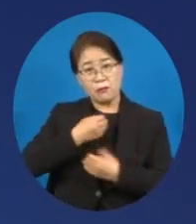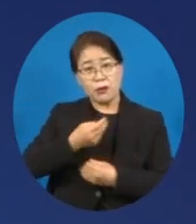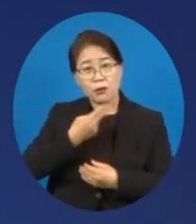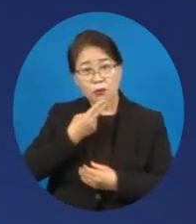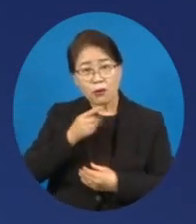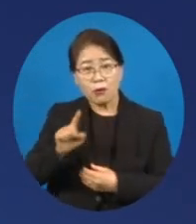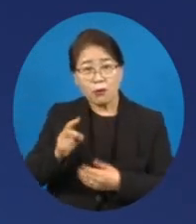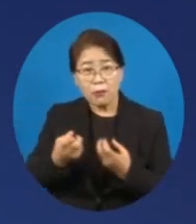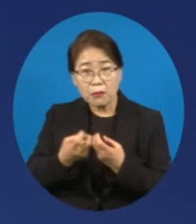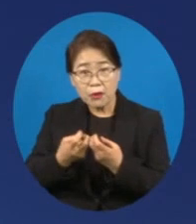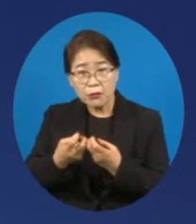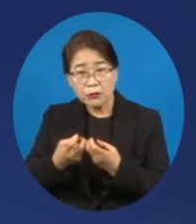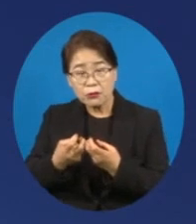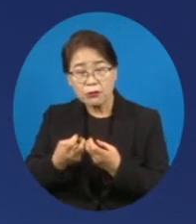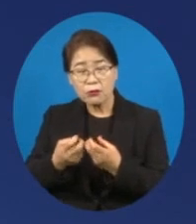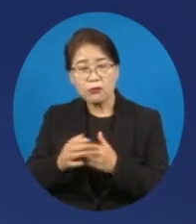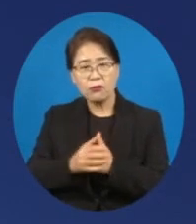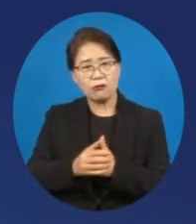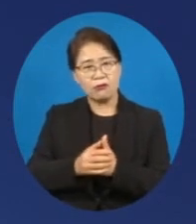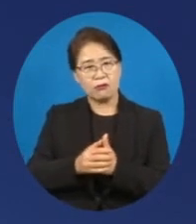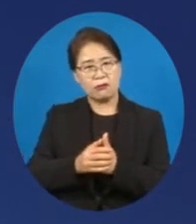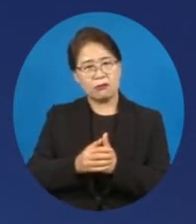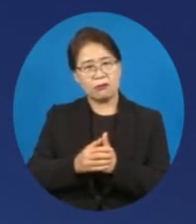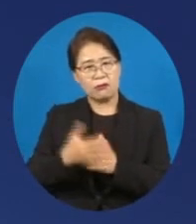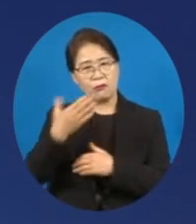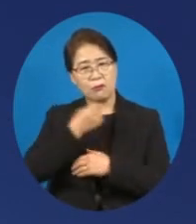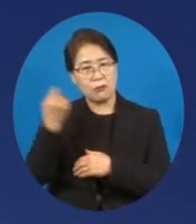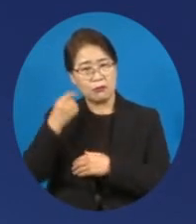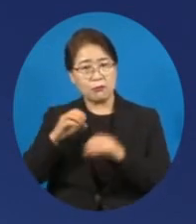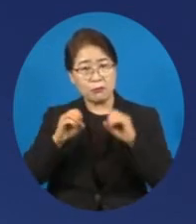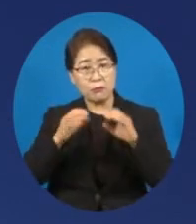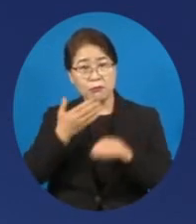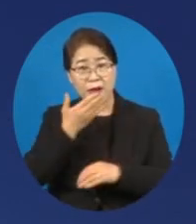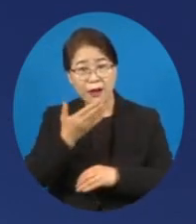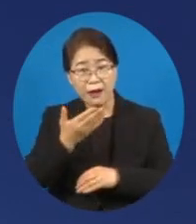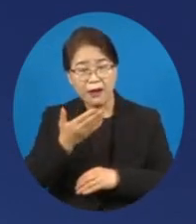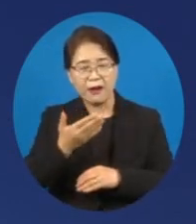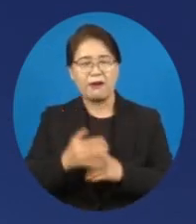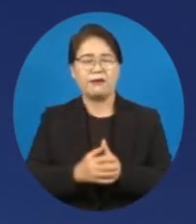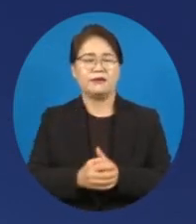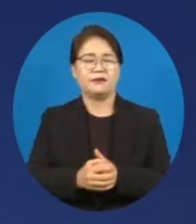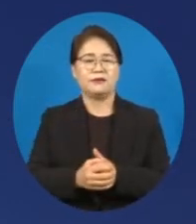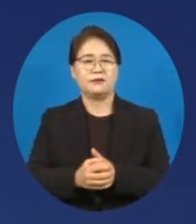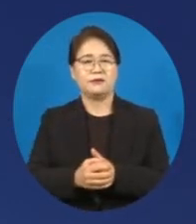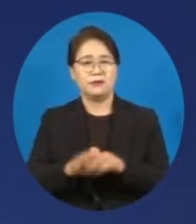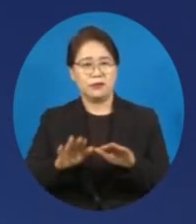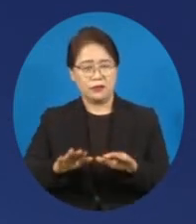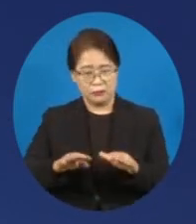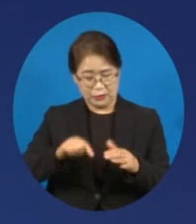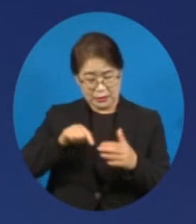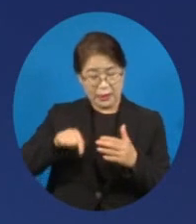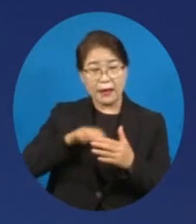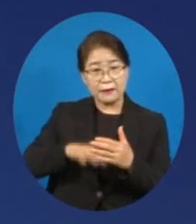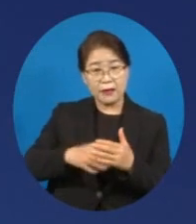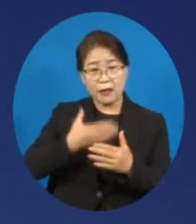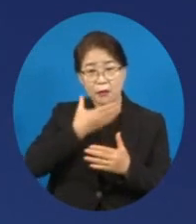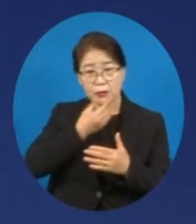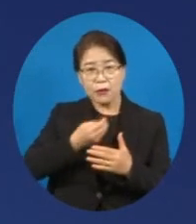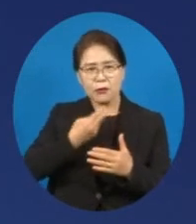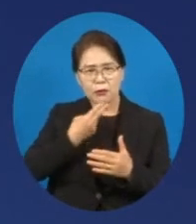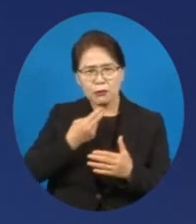어떻게 평안의 복음을 전할 수가 있겠습니까 여러분 오늘 내 안에 평안이 없고